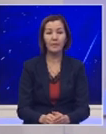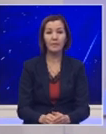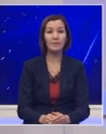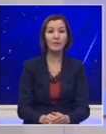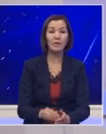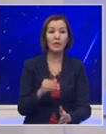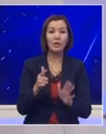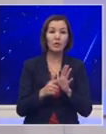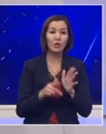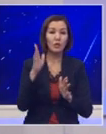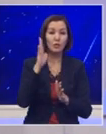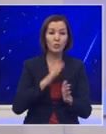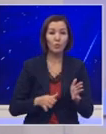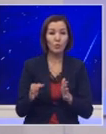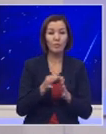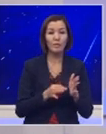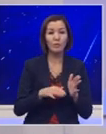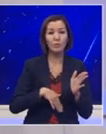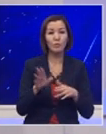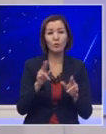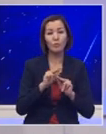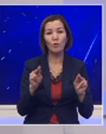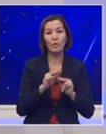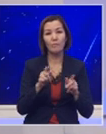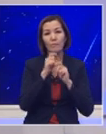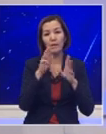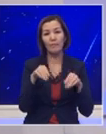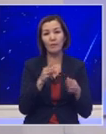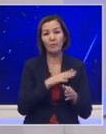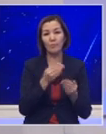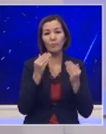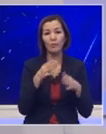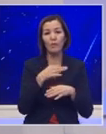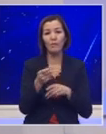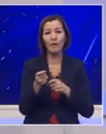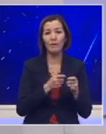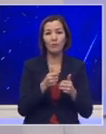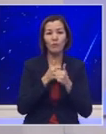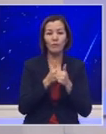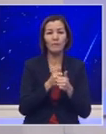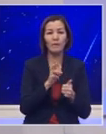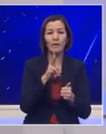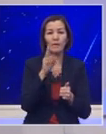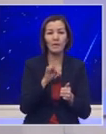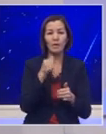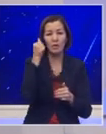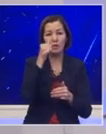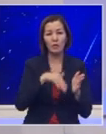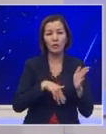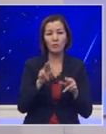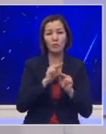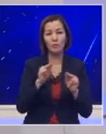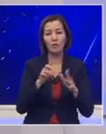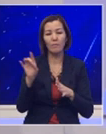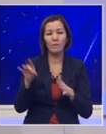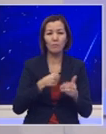Еңбек еленуімен мәнді. Жетісу облысының үздік мұғалімдері марапат төрінен көрінді. Бүгін аймақ әкімінің орынбасары Рустам Али жылдың